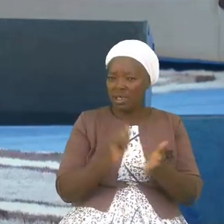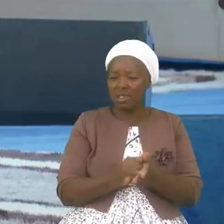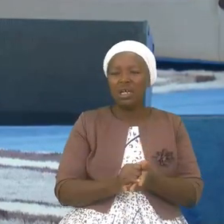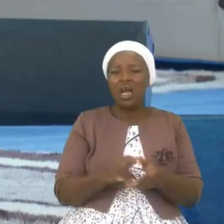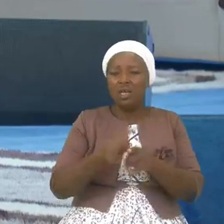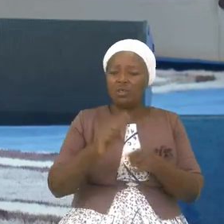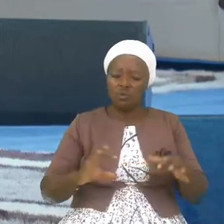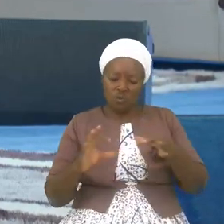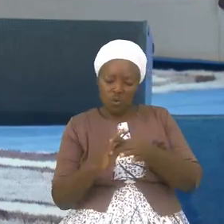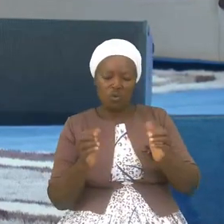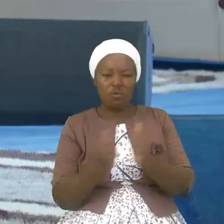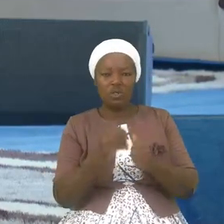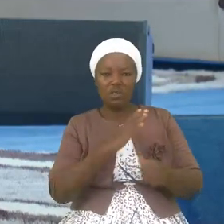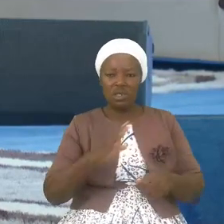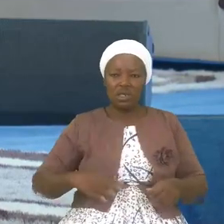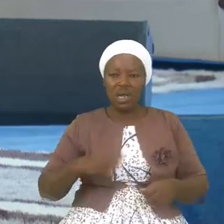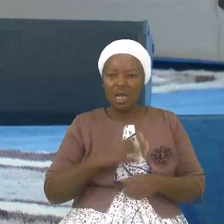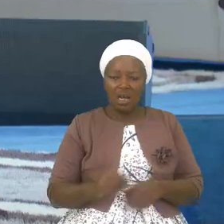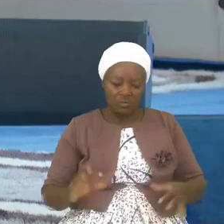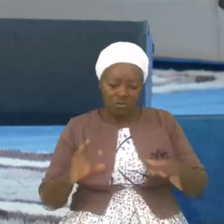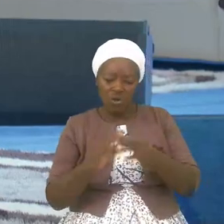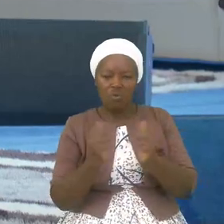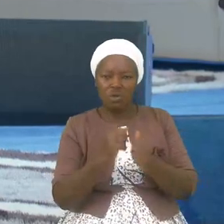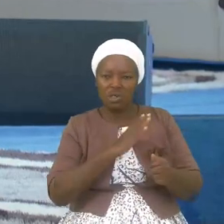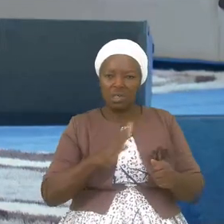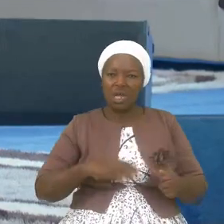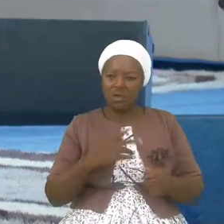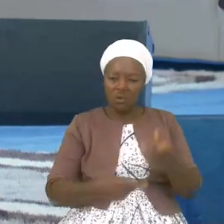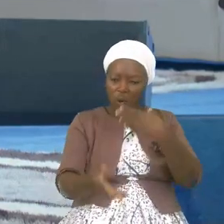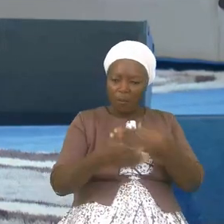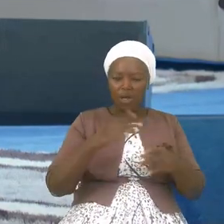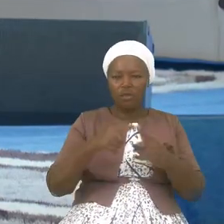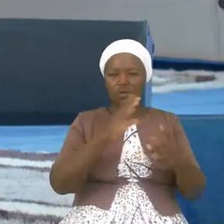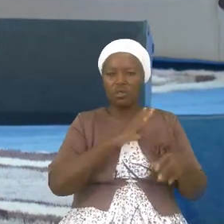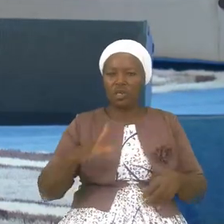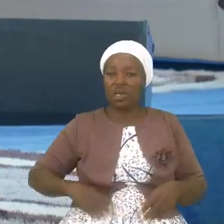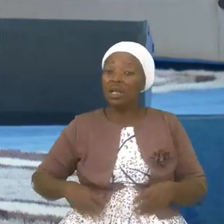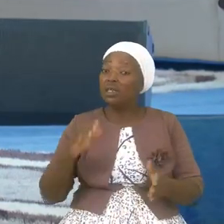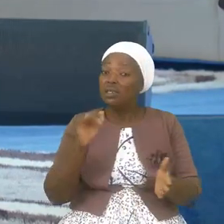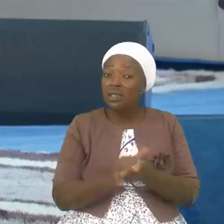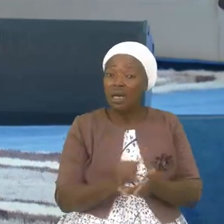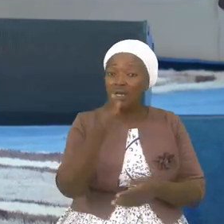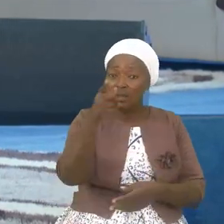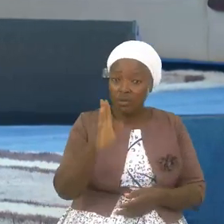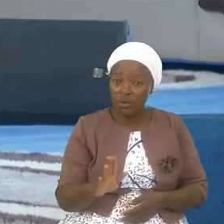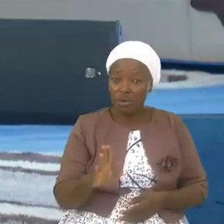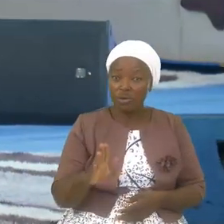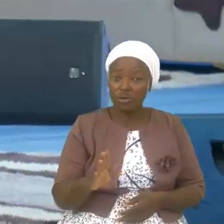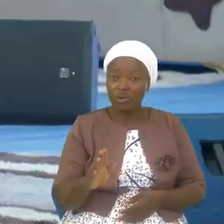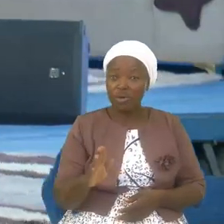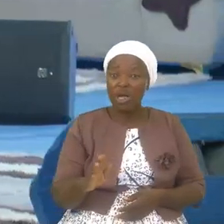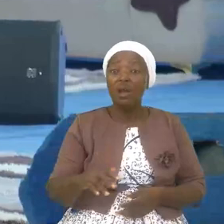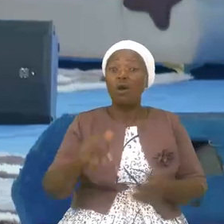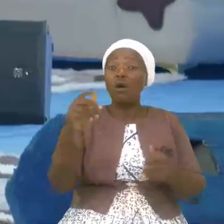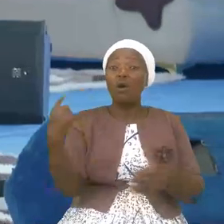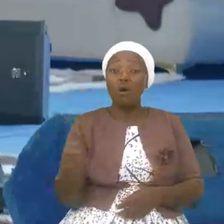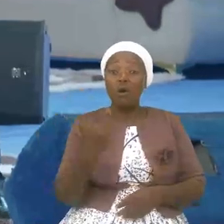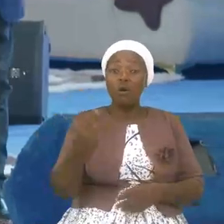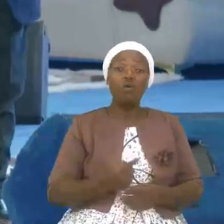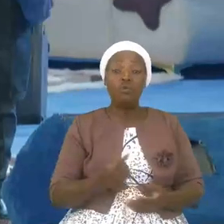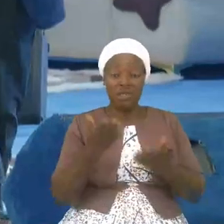Christ, comme tu te rattaches à Christ, comme tu te réconcilies à Christ, ce Dieu toujours